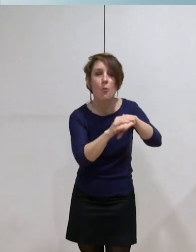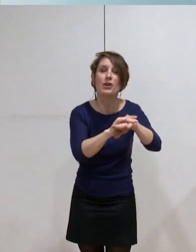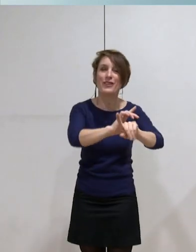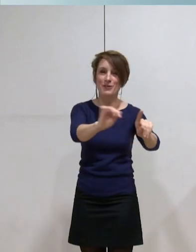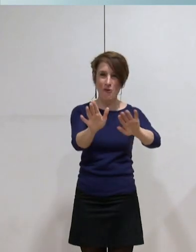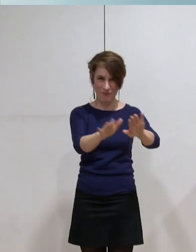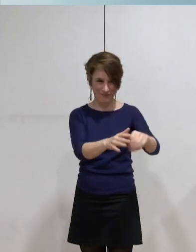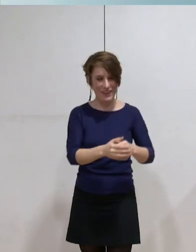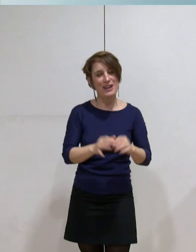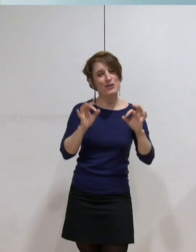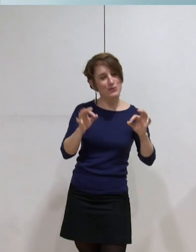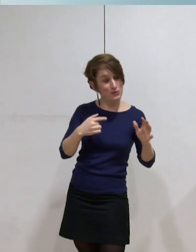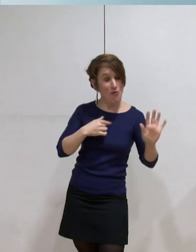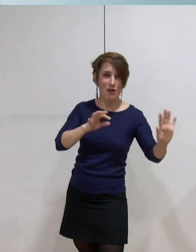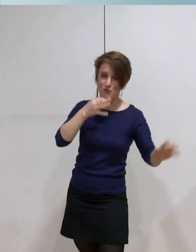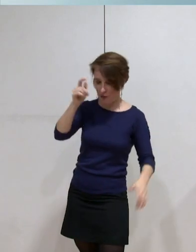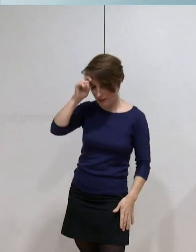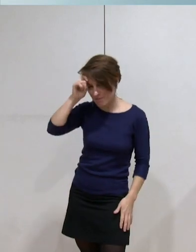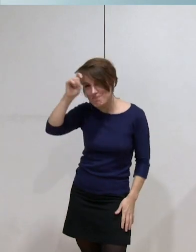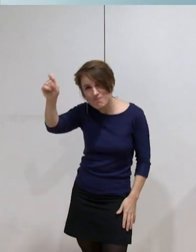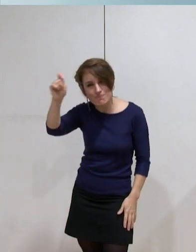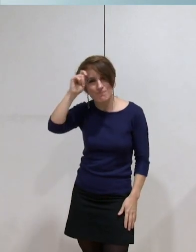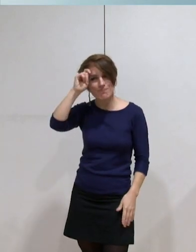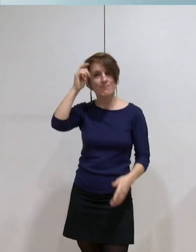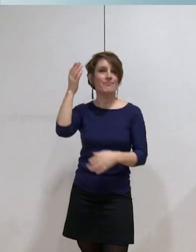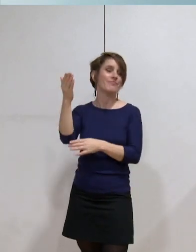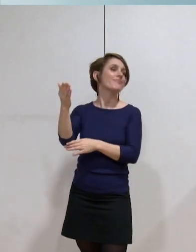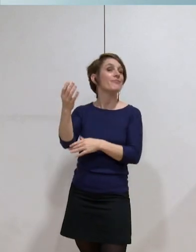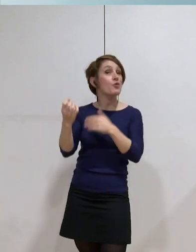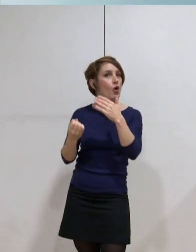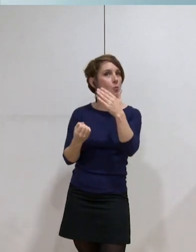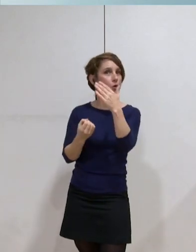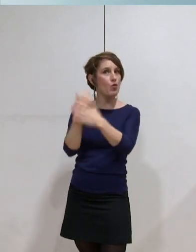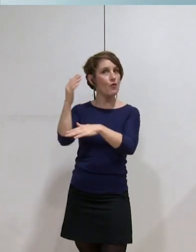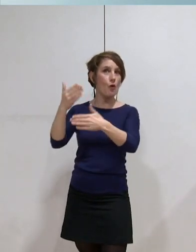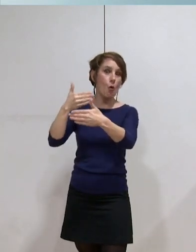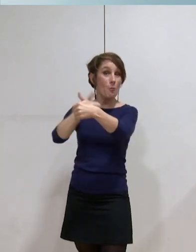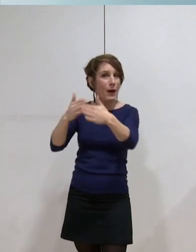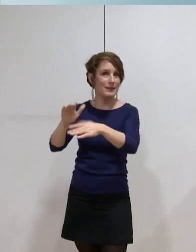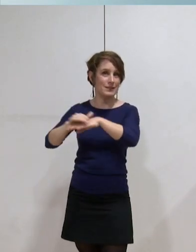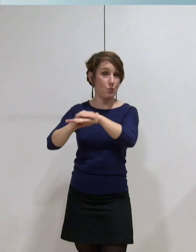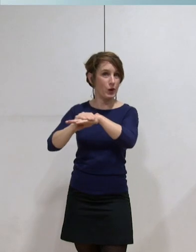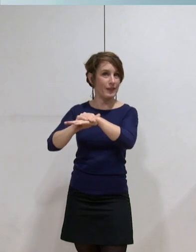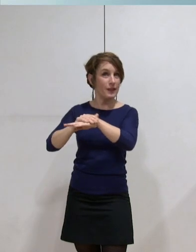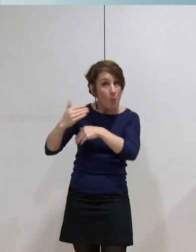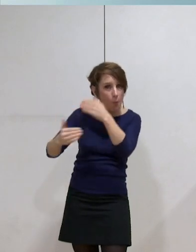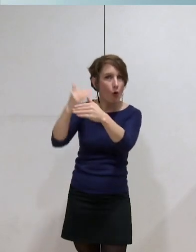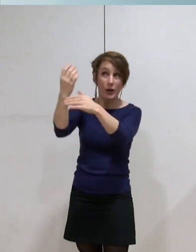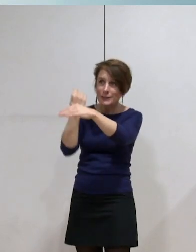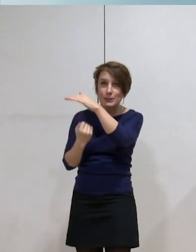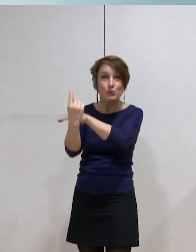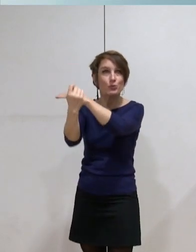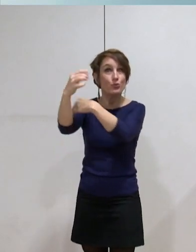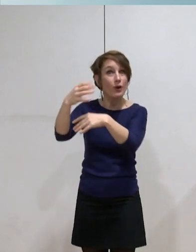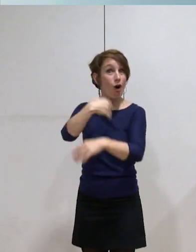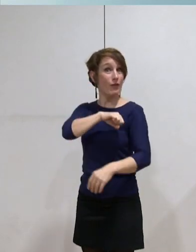où je salue donc les forces les nouvelles forces progressistes qui ont fait émerger en Espagne